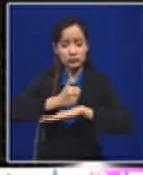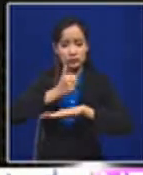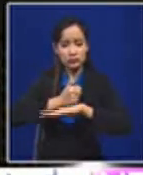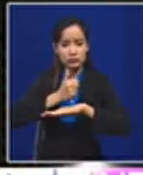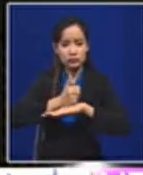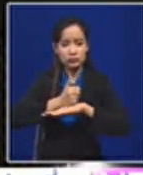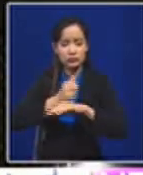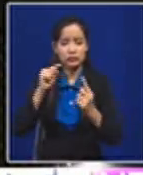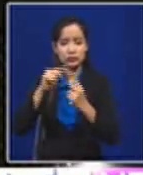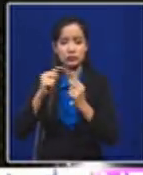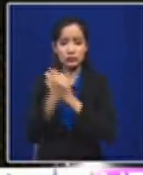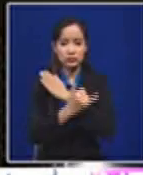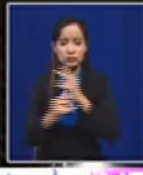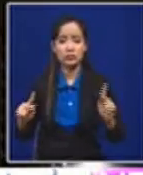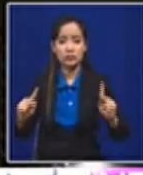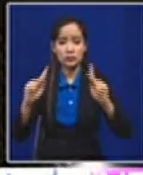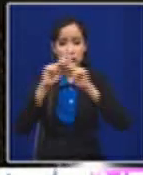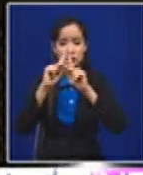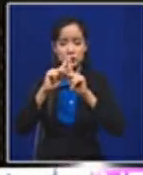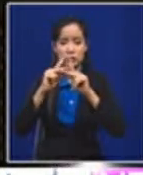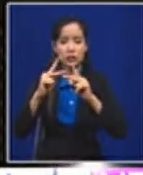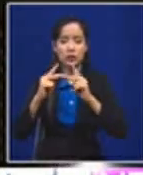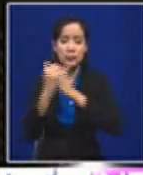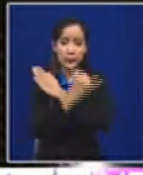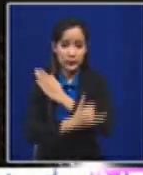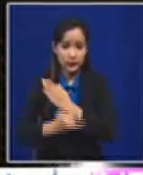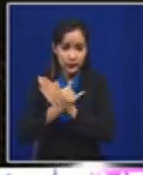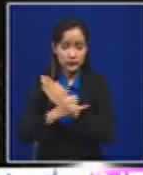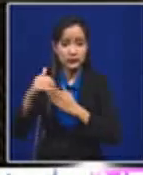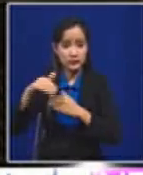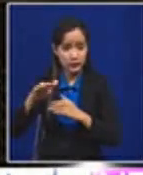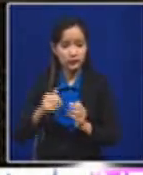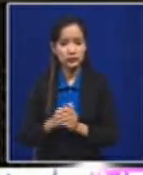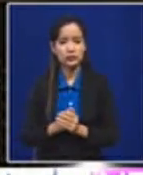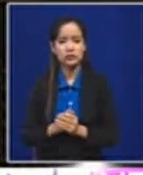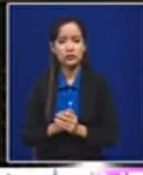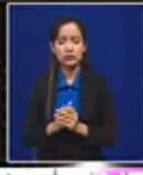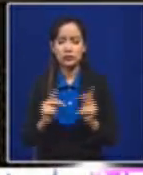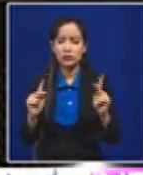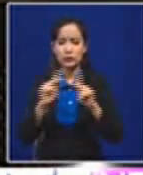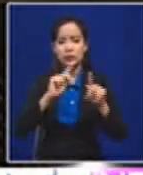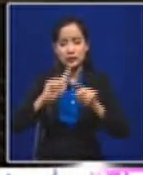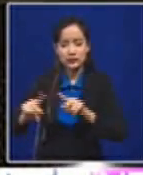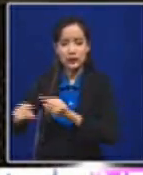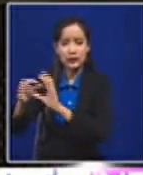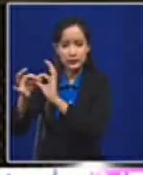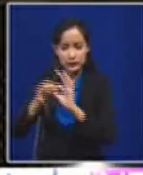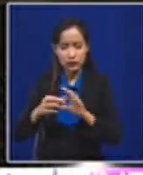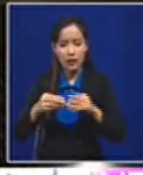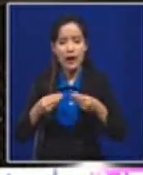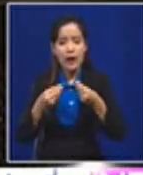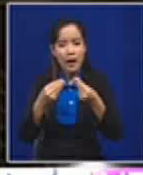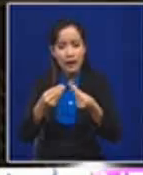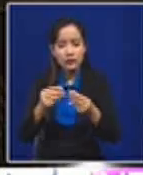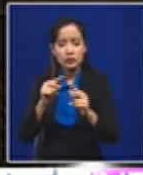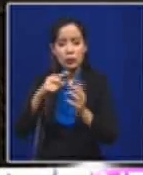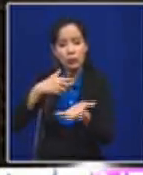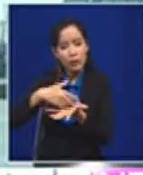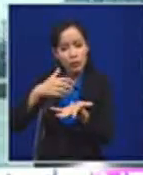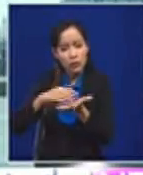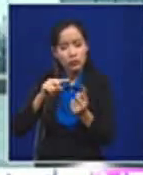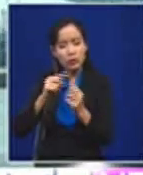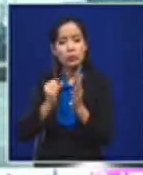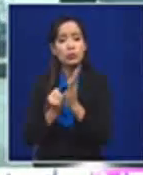ทศกระทรวงการต่างประเทศเปิดเผยว่ากระทรวงการต่างประเทศและหน่วยงานที่เกี่ยวข้องได้ให้ข้อมูลที่ถูกต้องเกี่ยวกับการทำงานของรัฐบาล